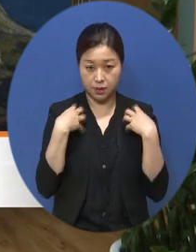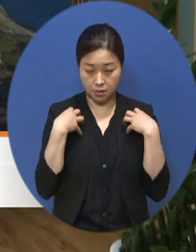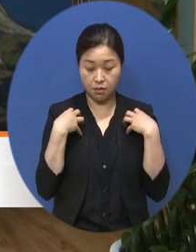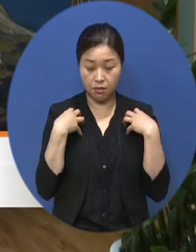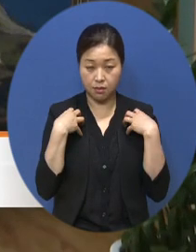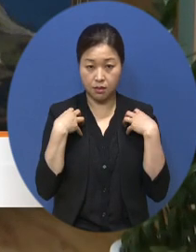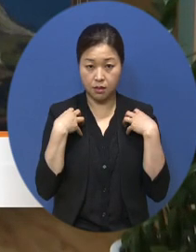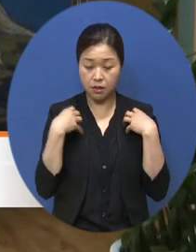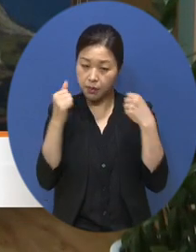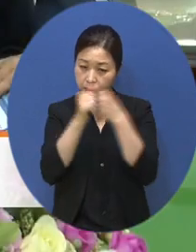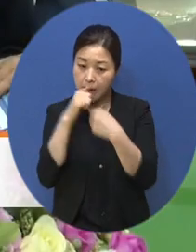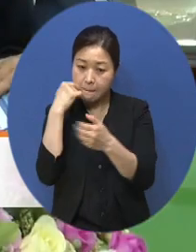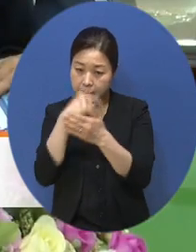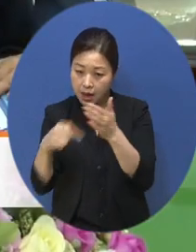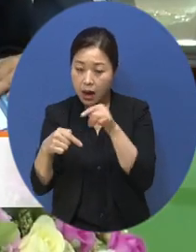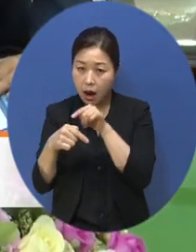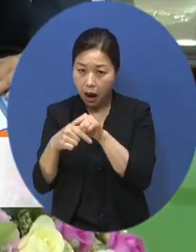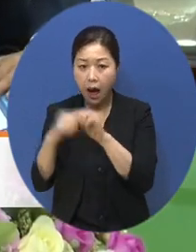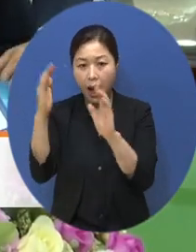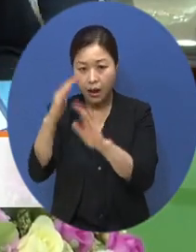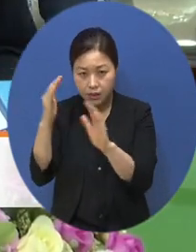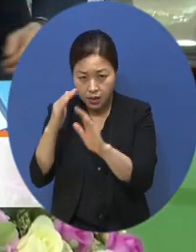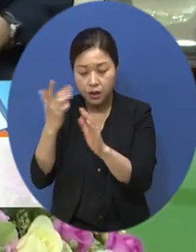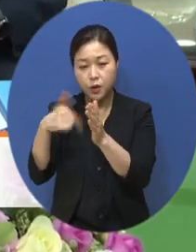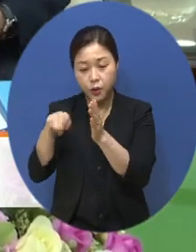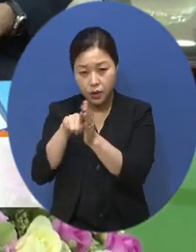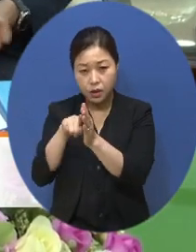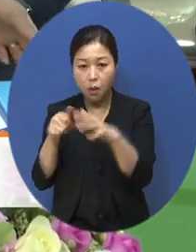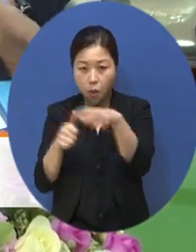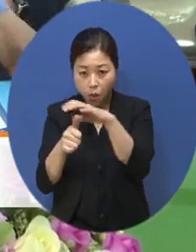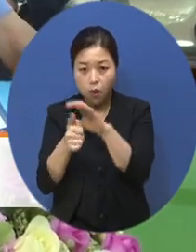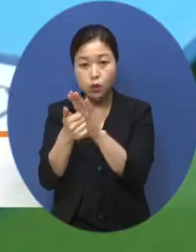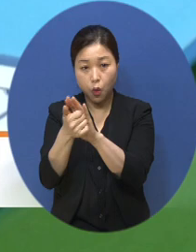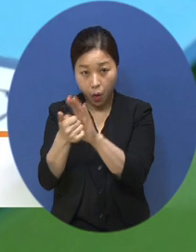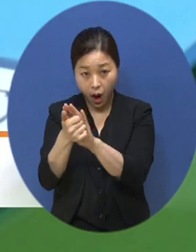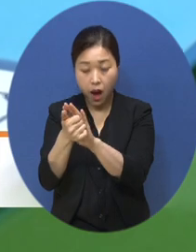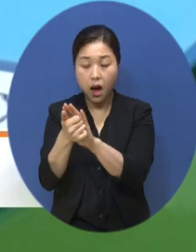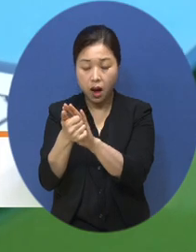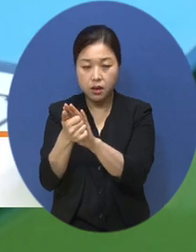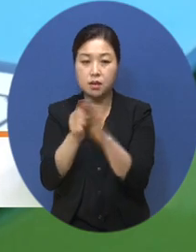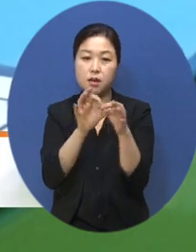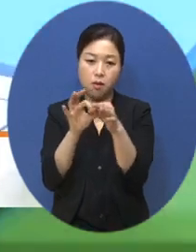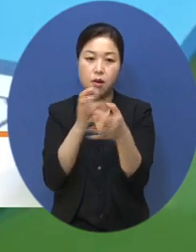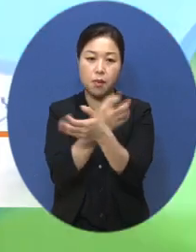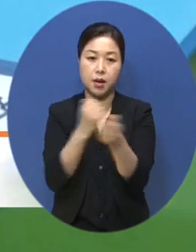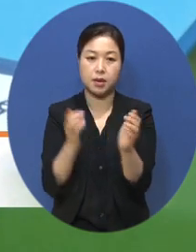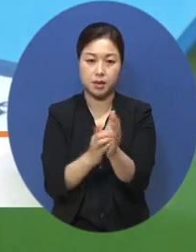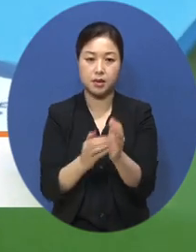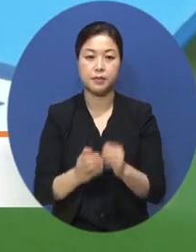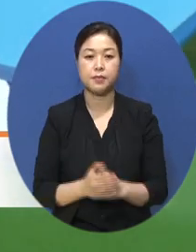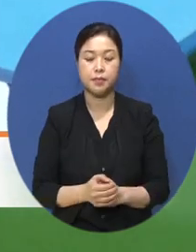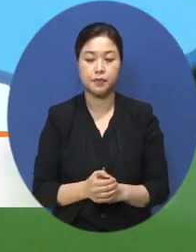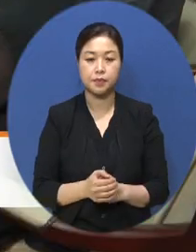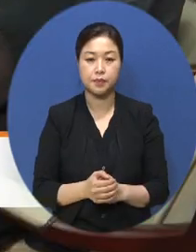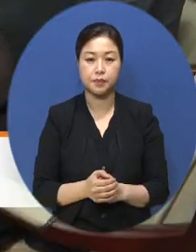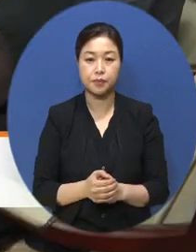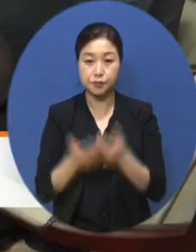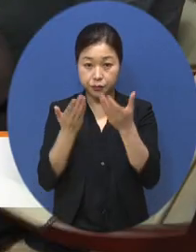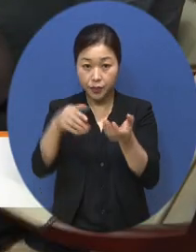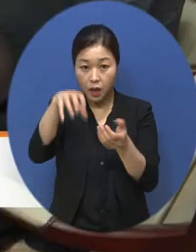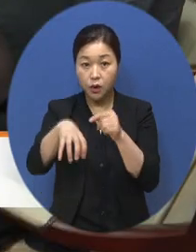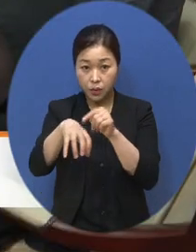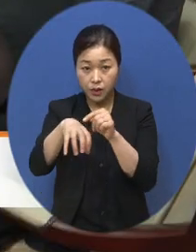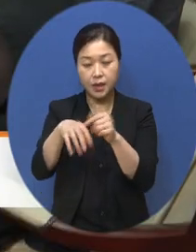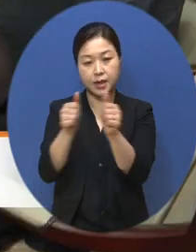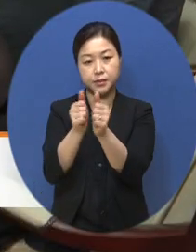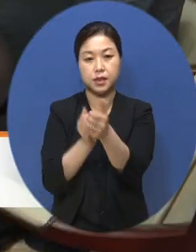피해 아동쉼터 운영을 위한 민간 위수탁 협약을 체결했습니다. 여수시 학대 피해 아동쉼터는 남아